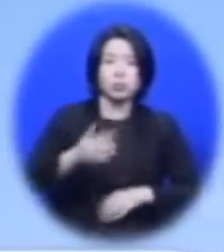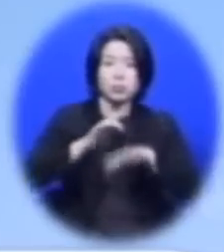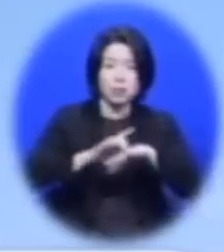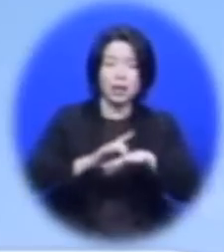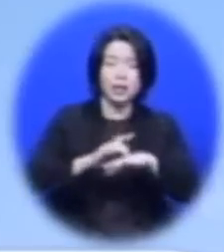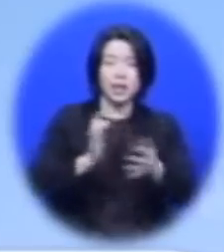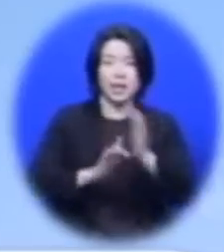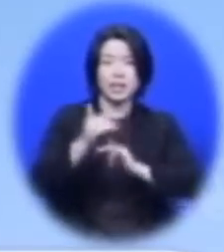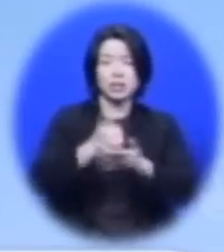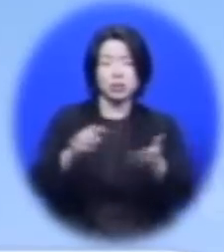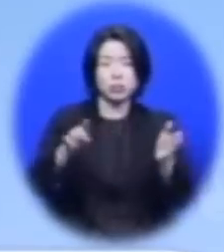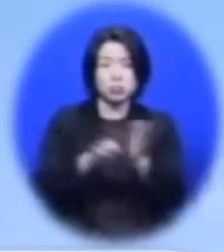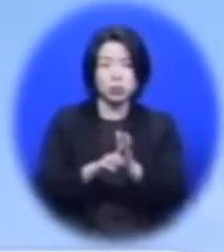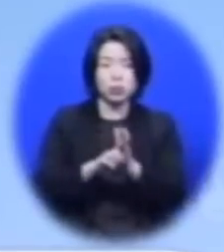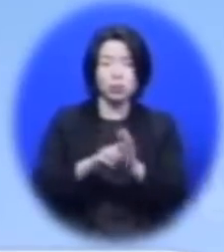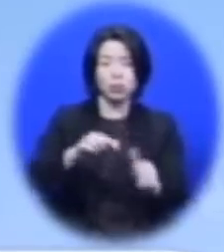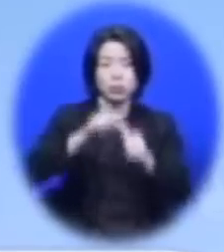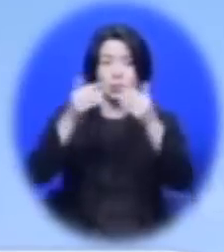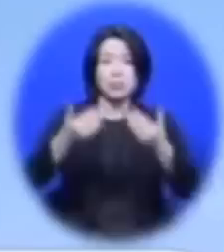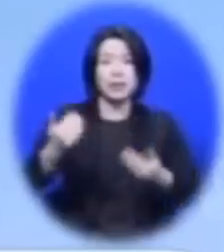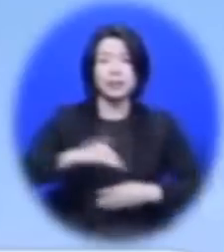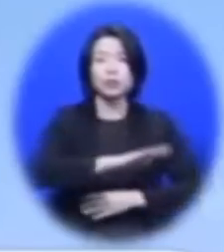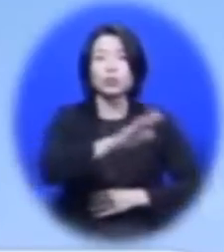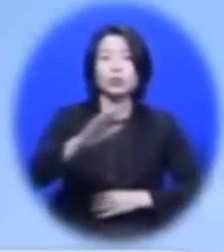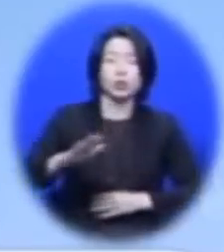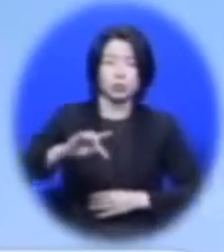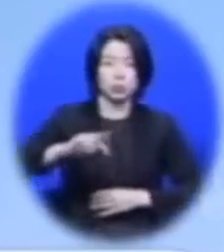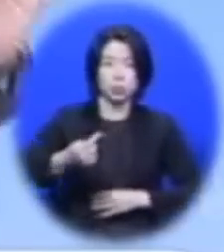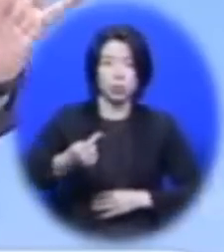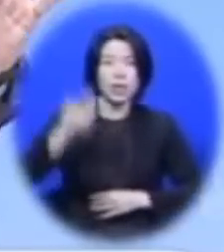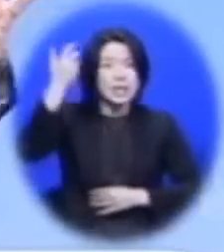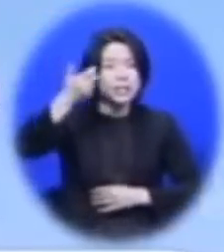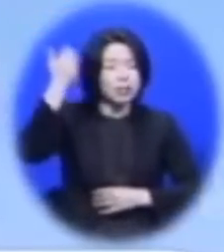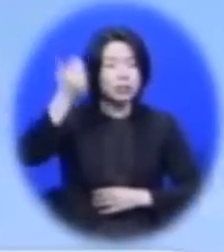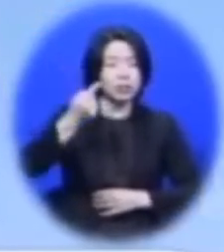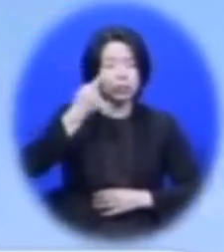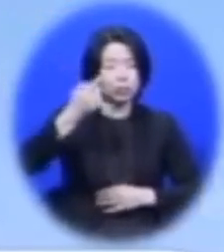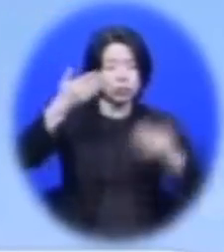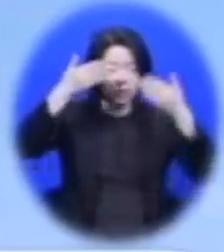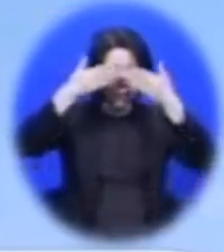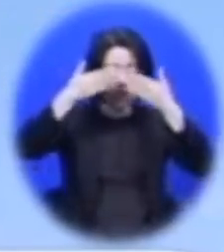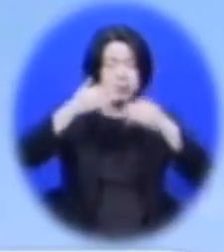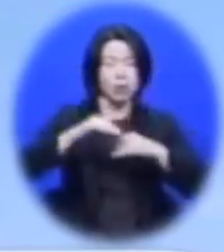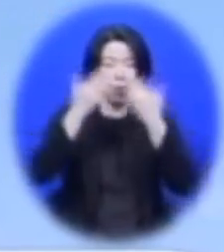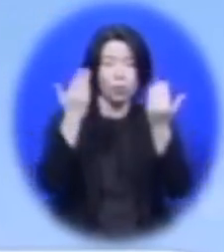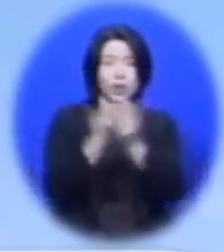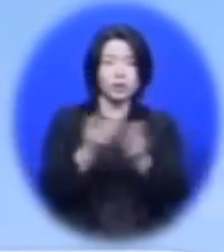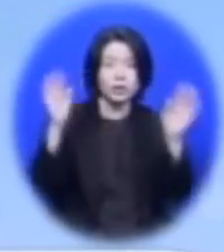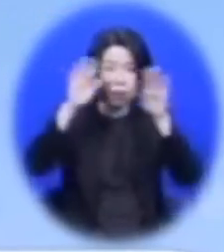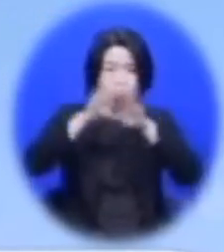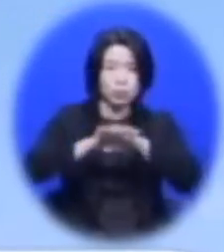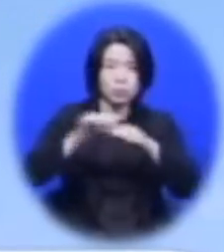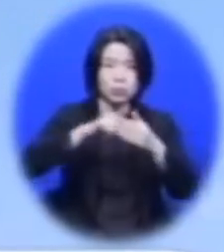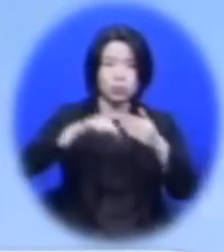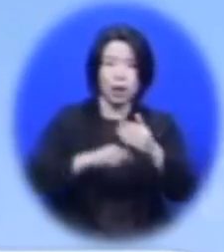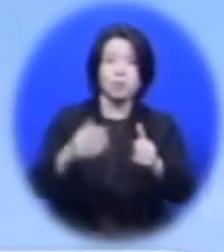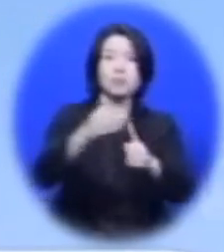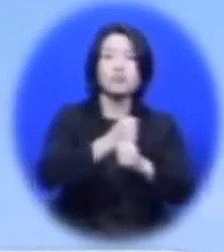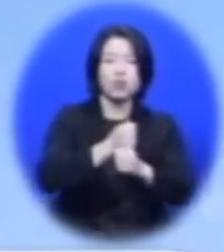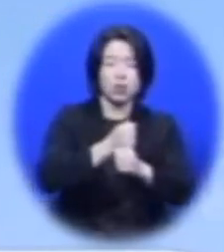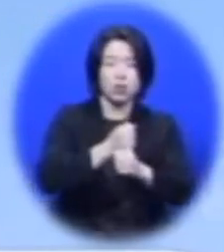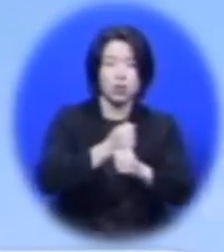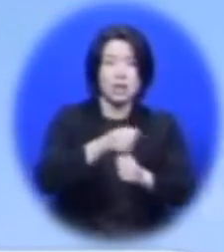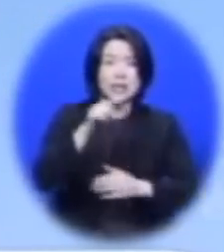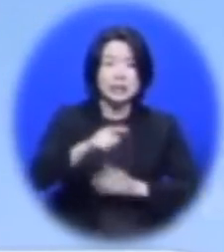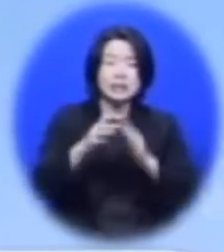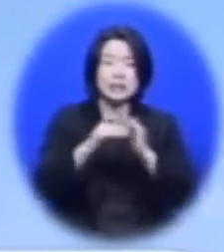믿고 구원받았다는 우리도 이렇게 영적인 눈을 가려버려서 완전히 우리를 어둠 속에 묶어둡니다. 그